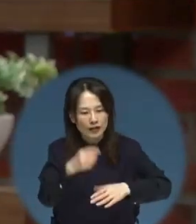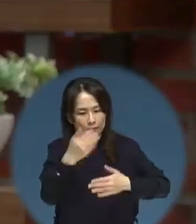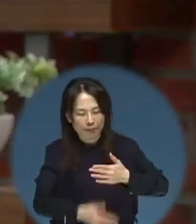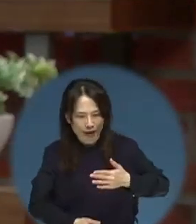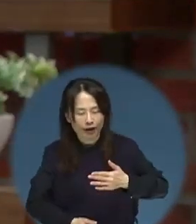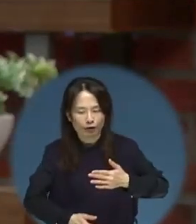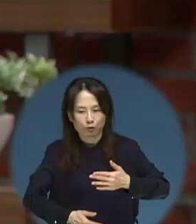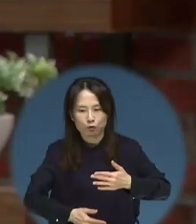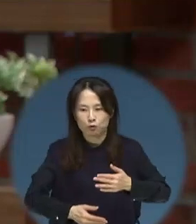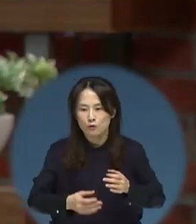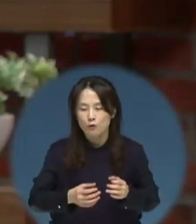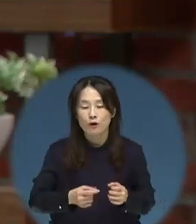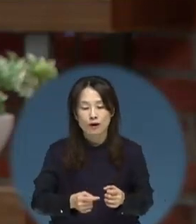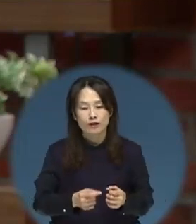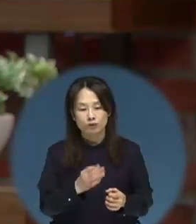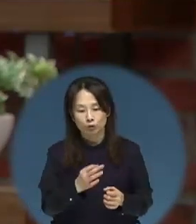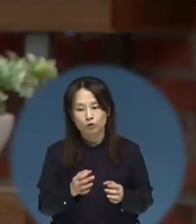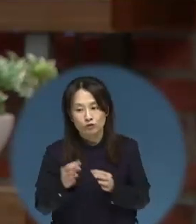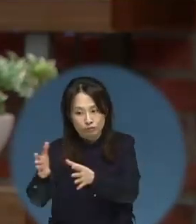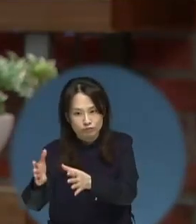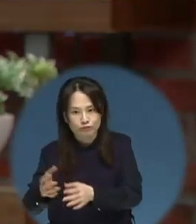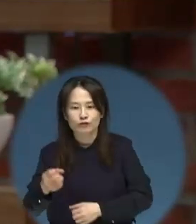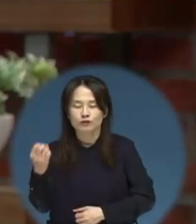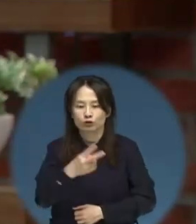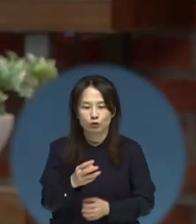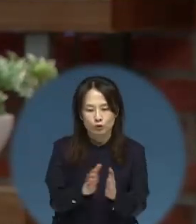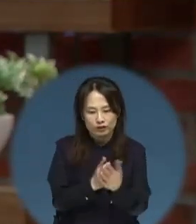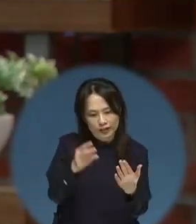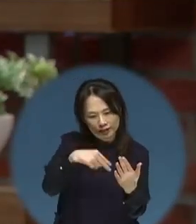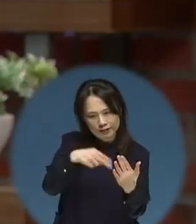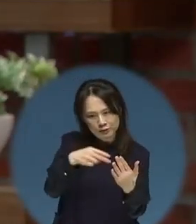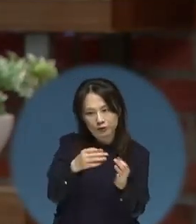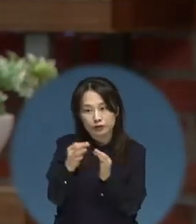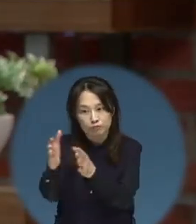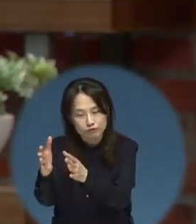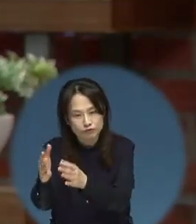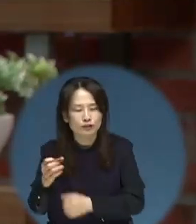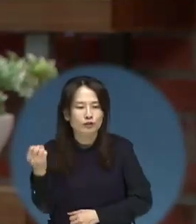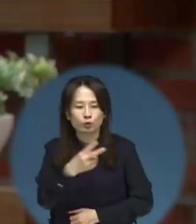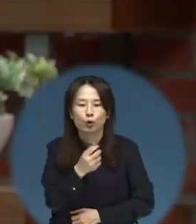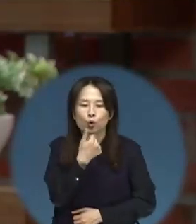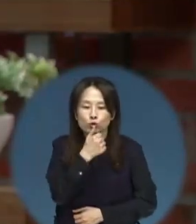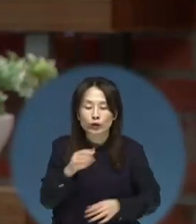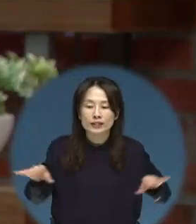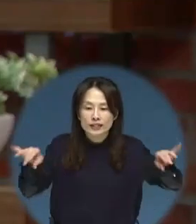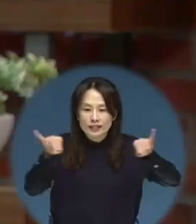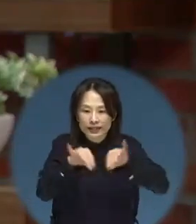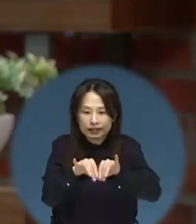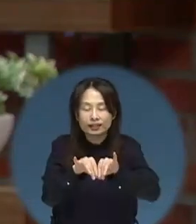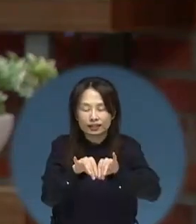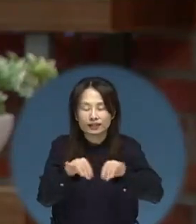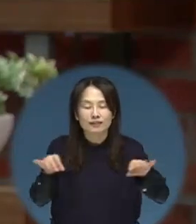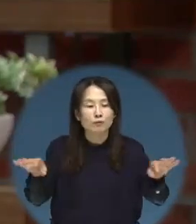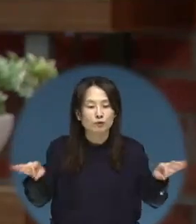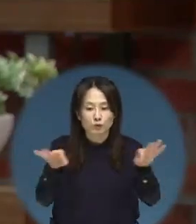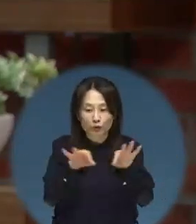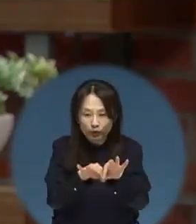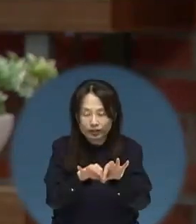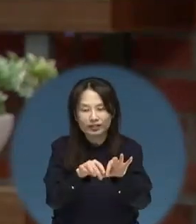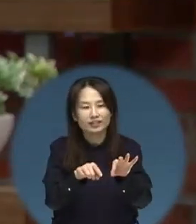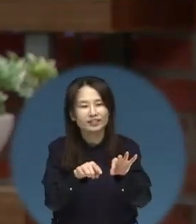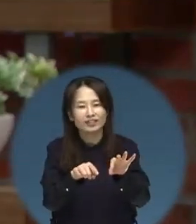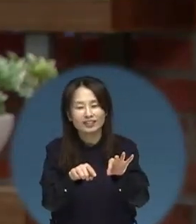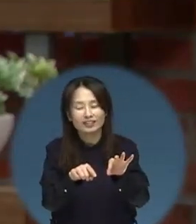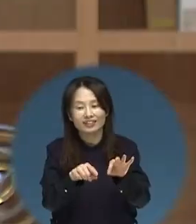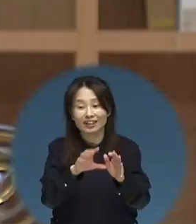하자, 책을 읽고 기부를 하자, 소개팅 주선을 우리가 하자. 그래서 소개팅 비를 이제 걷어서 커플이 되면 또